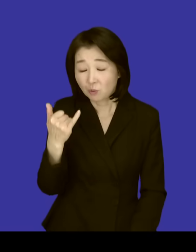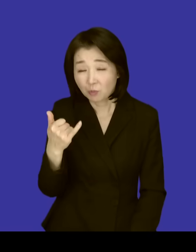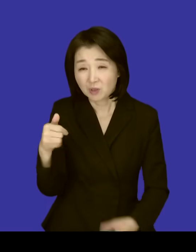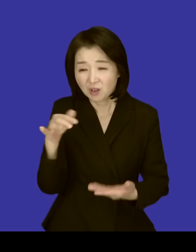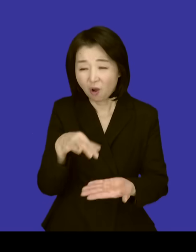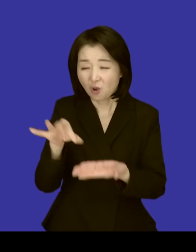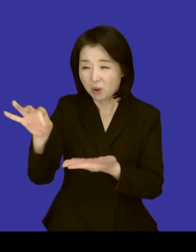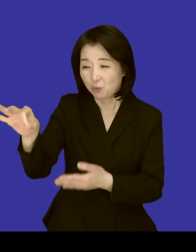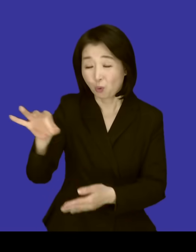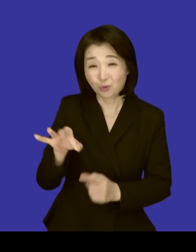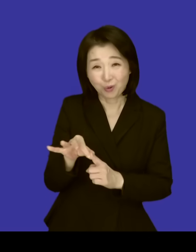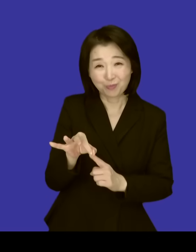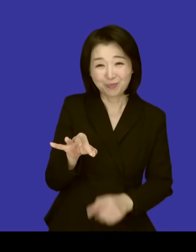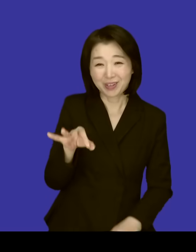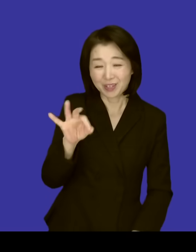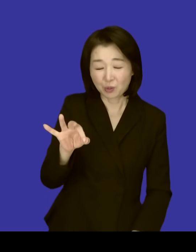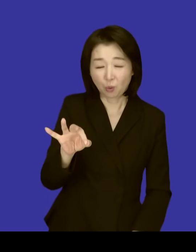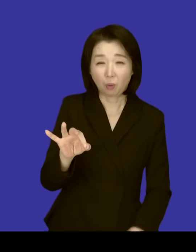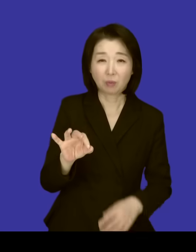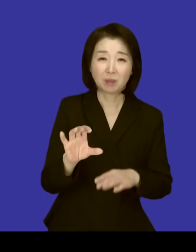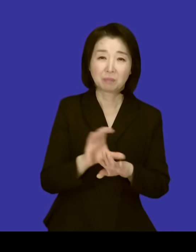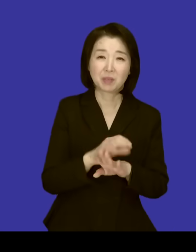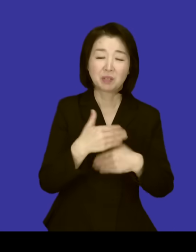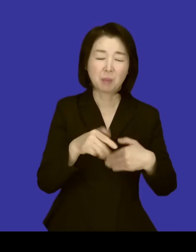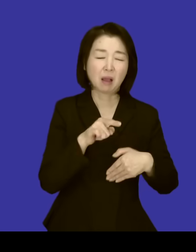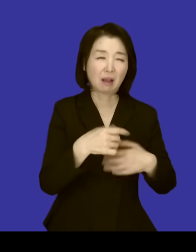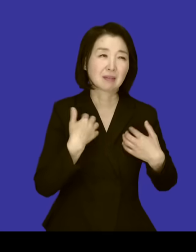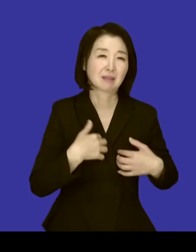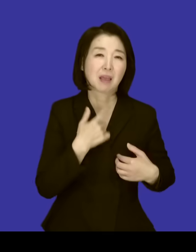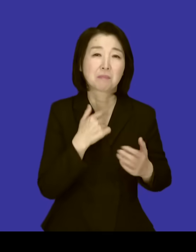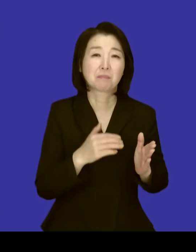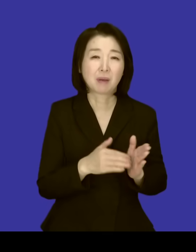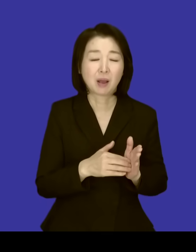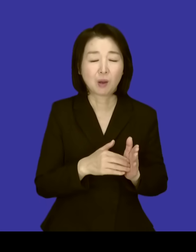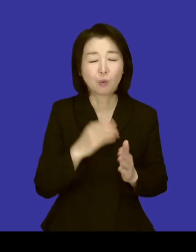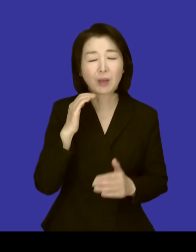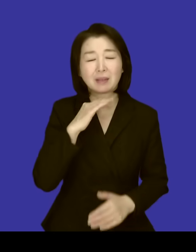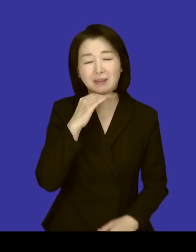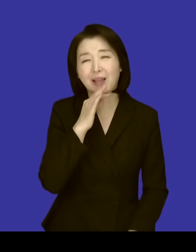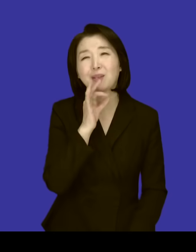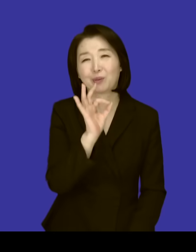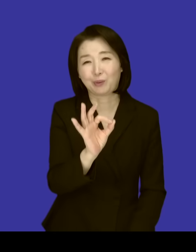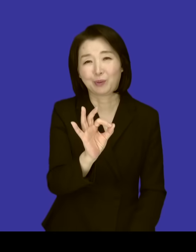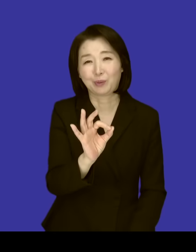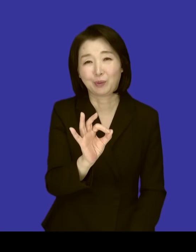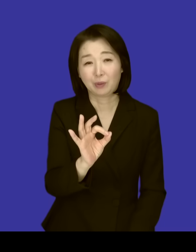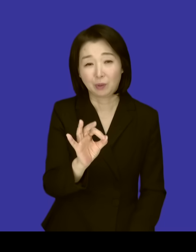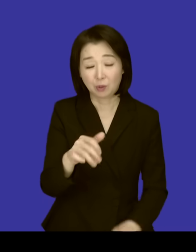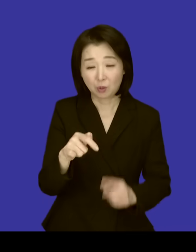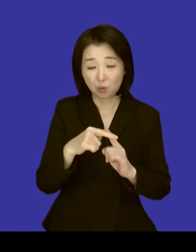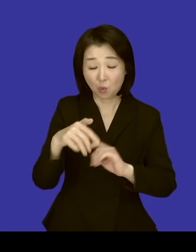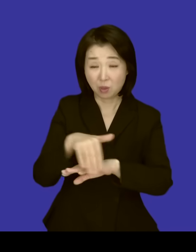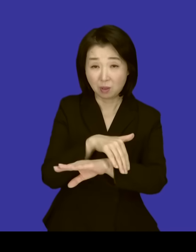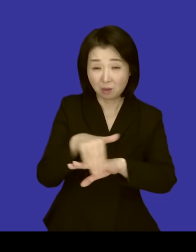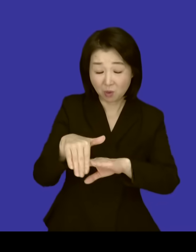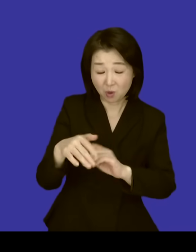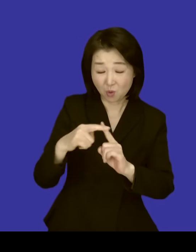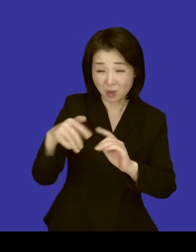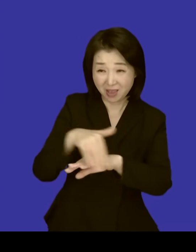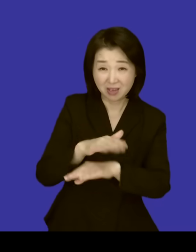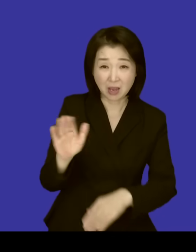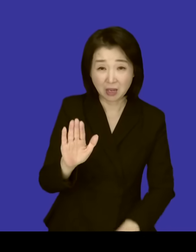헌금하라고 돈 주면은 그 돈으로 PC방 가고 그랬던 애거든요. 10살이니까요. 예, 그리고 이제 교회 다니면서도 교회 안 나갈 때는